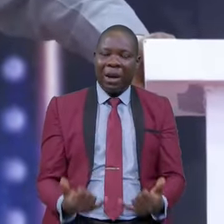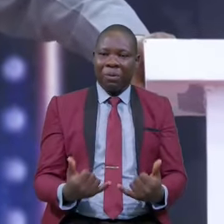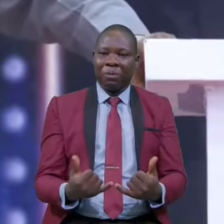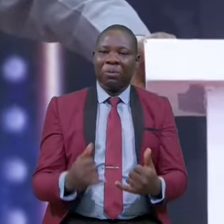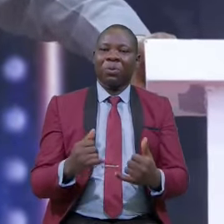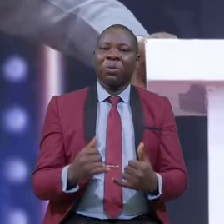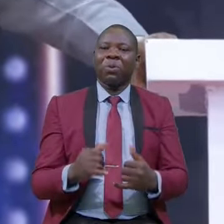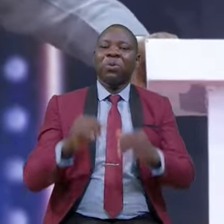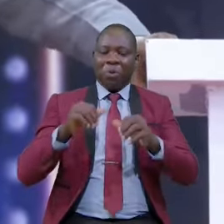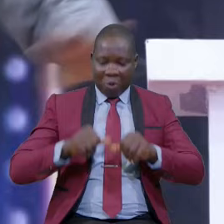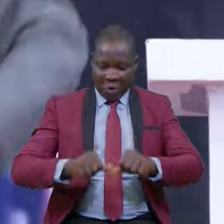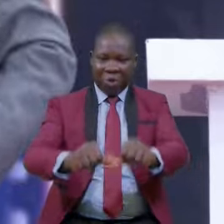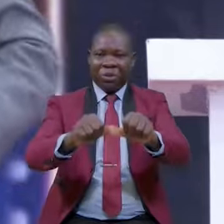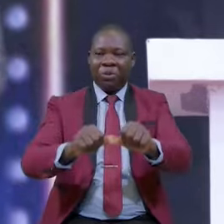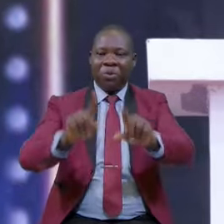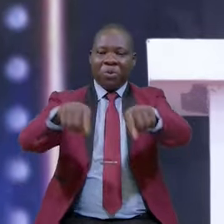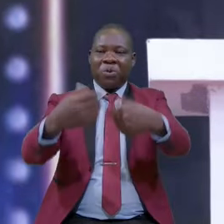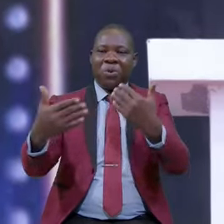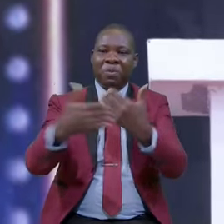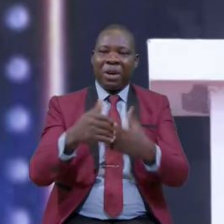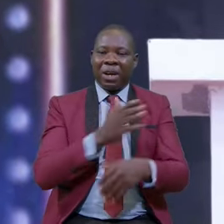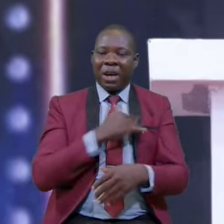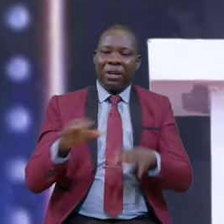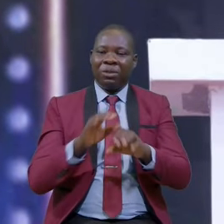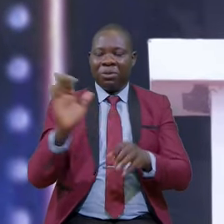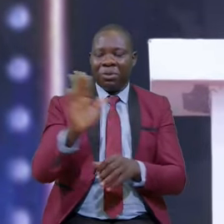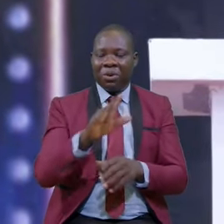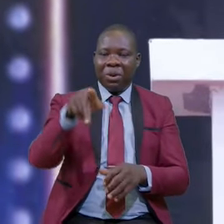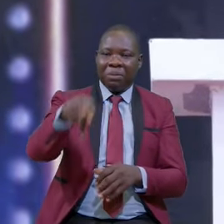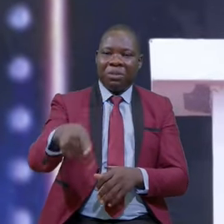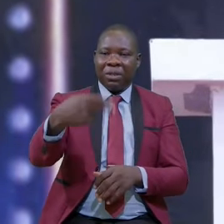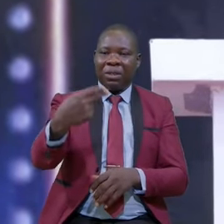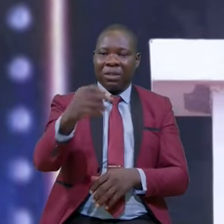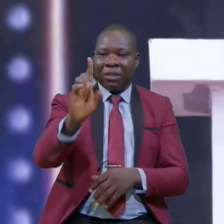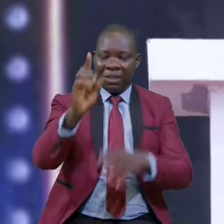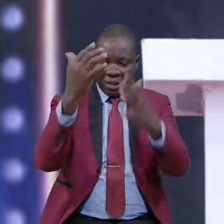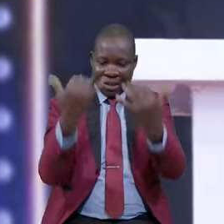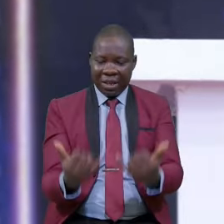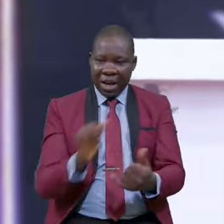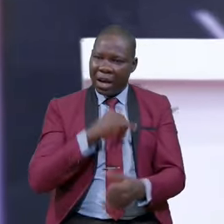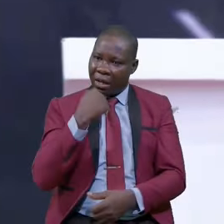back. Retourne. Do your PhD et fais ton doctorat maintenant. J'ai dit, non, monsieur.